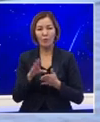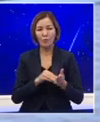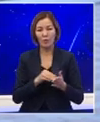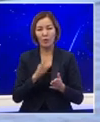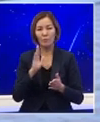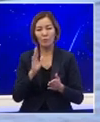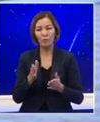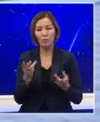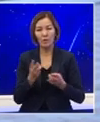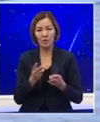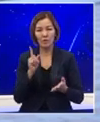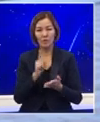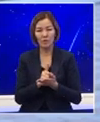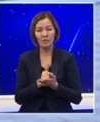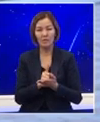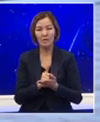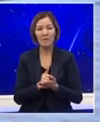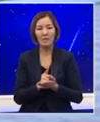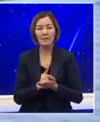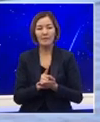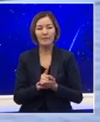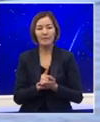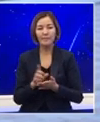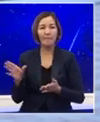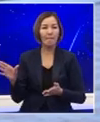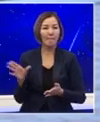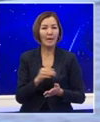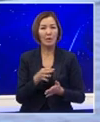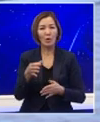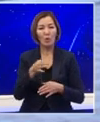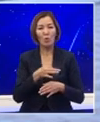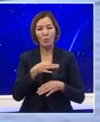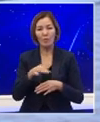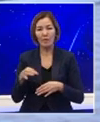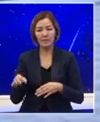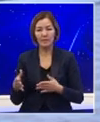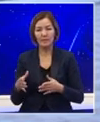айтамыз. Өзіміз жалпы осы барлық облыстағы осындай